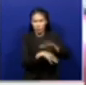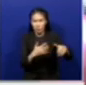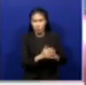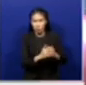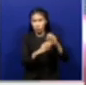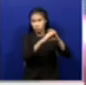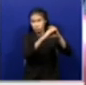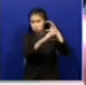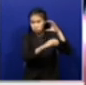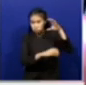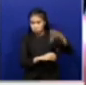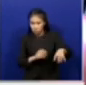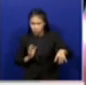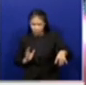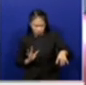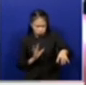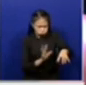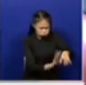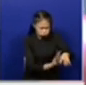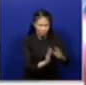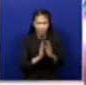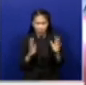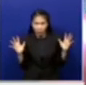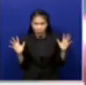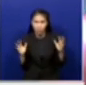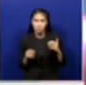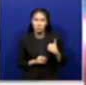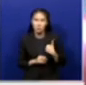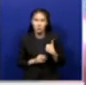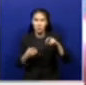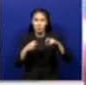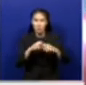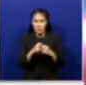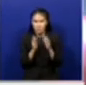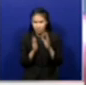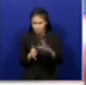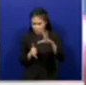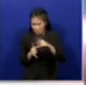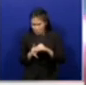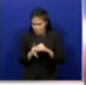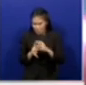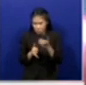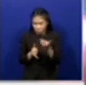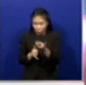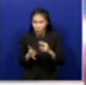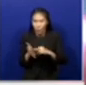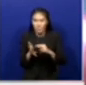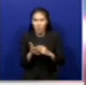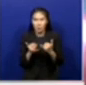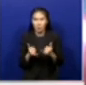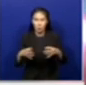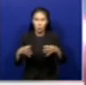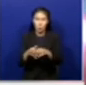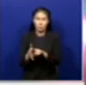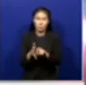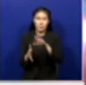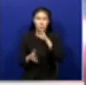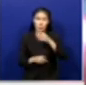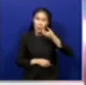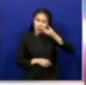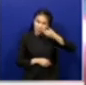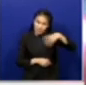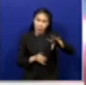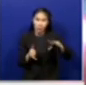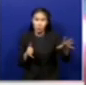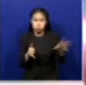ายเป็นว่าช่วงที่ตอนนั้นเรากำลังมีผู้ติดเชื้อไม่เยอะกลายเป็นกลุ่มที่เดินทางกลับบ้านไปรว